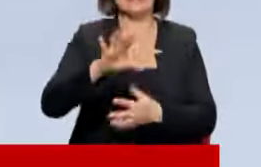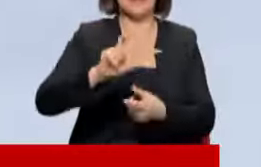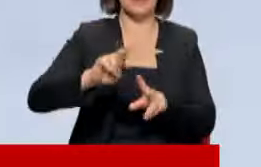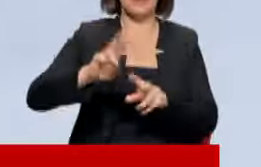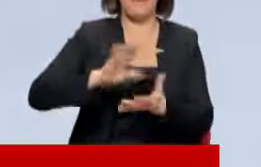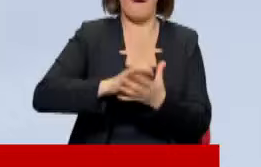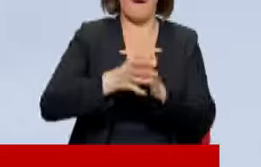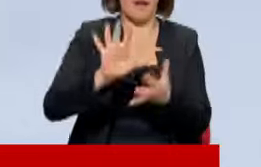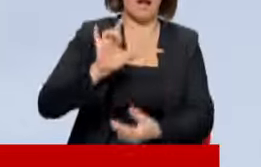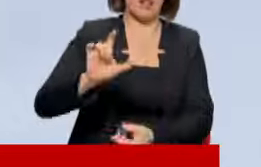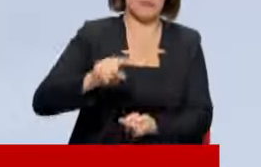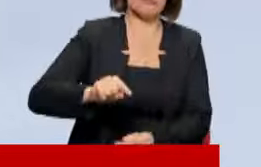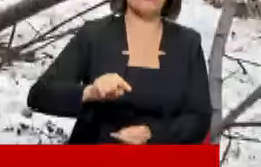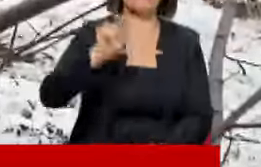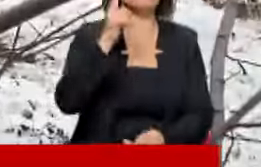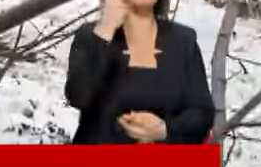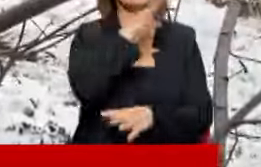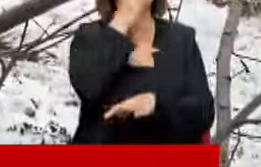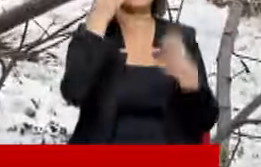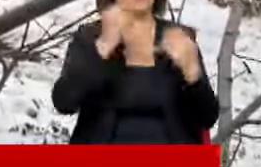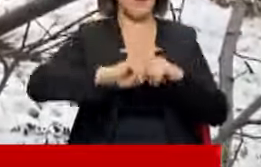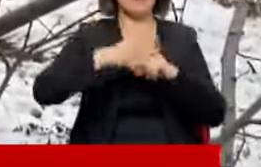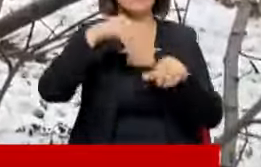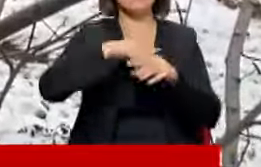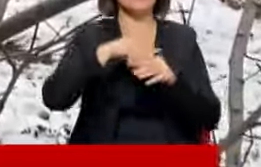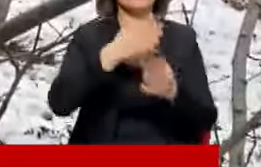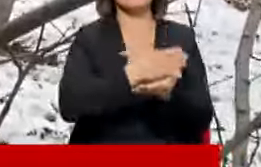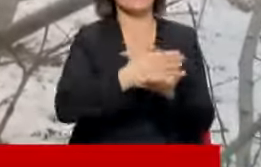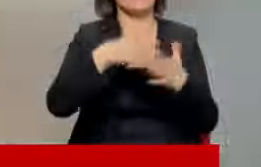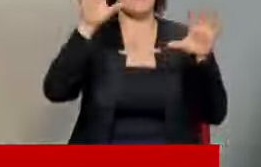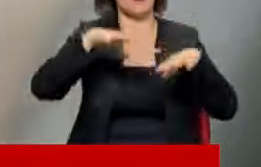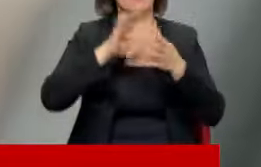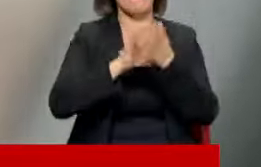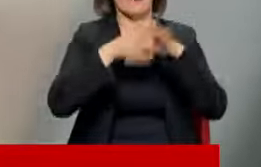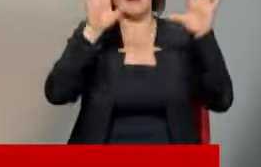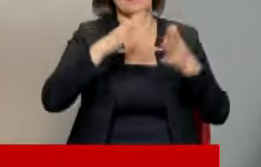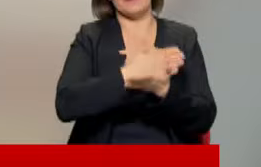bulan kar kalınlığı yüzleri güldürürken hafta içi de yağışların sürmesi bekleniyor.